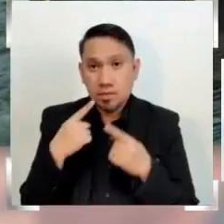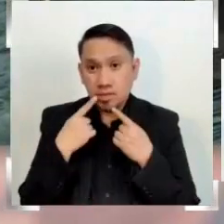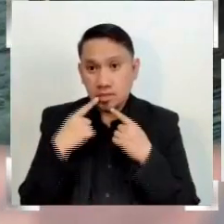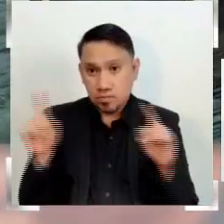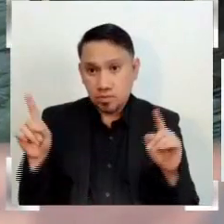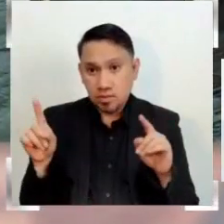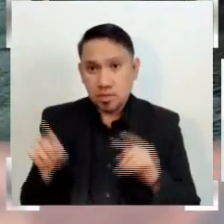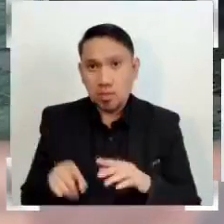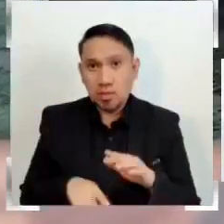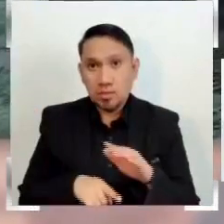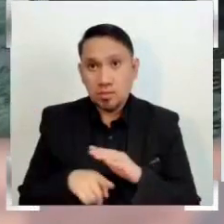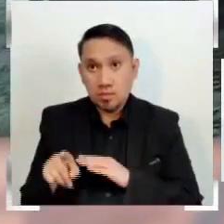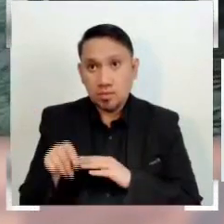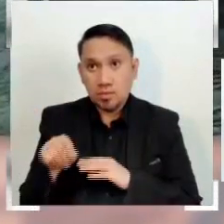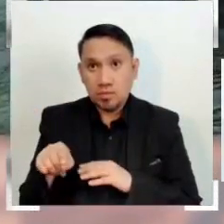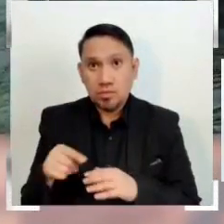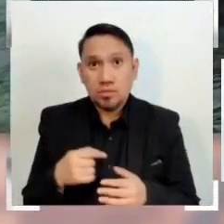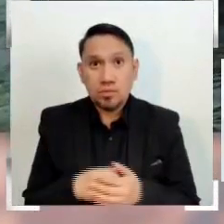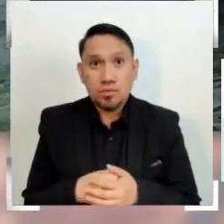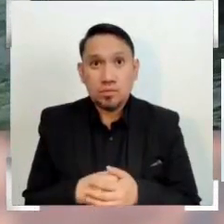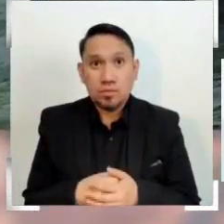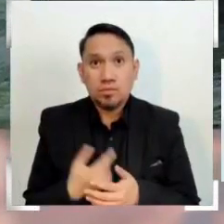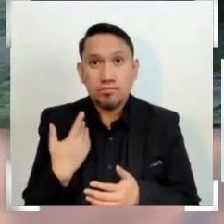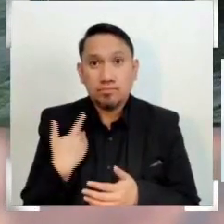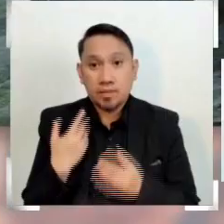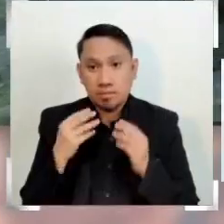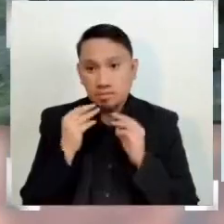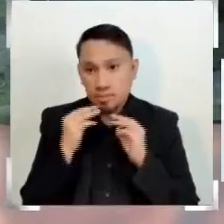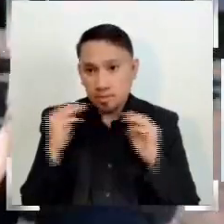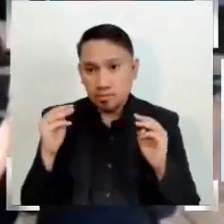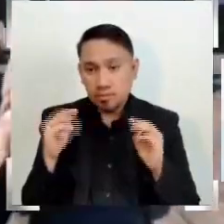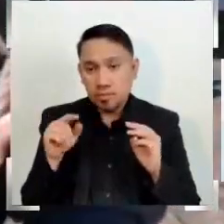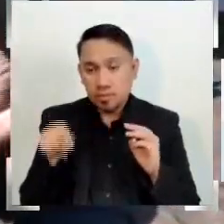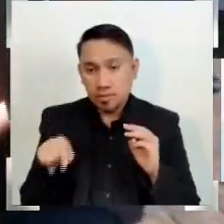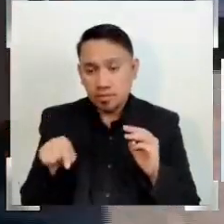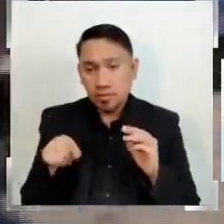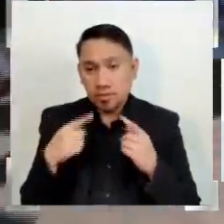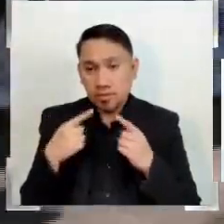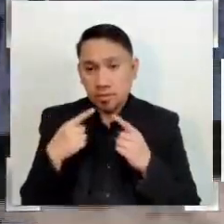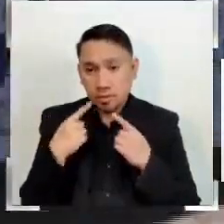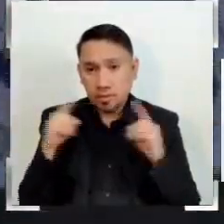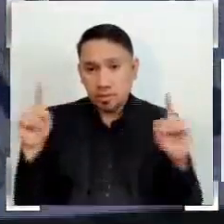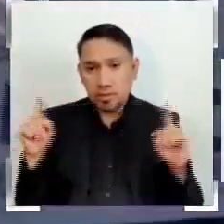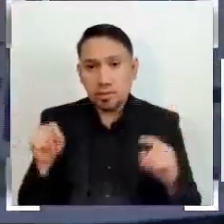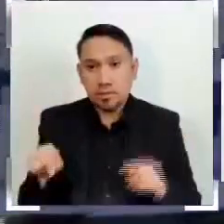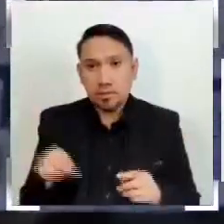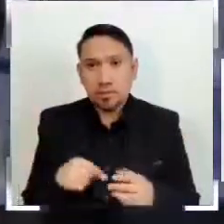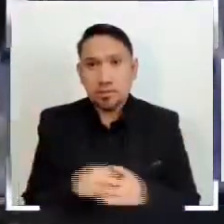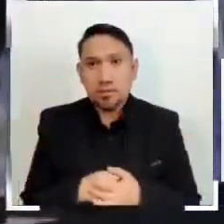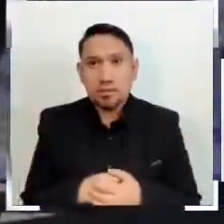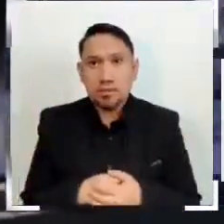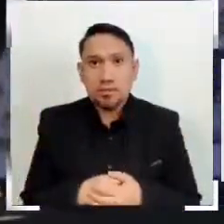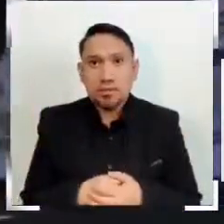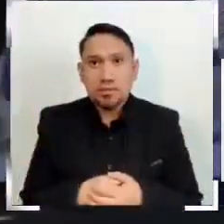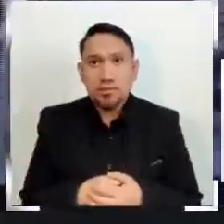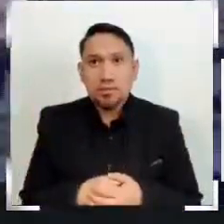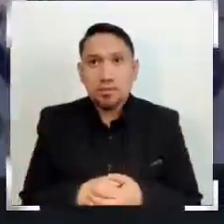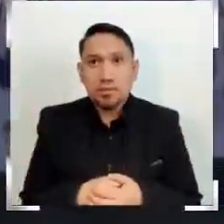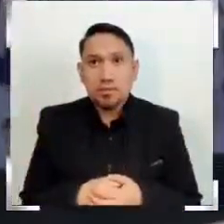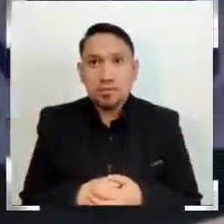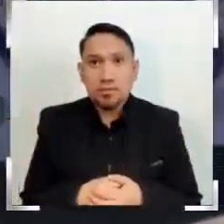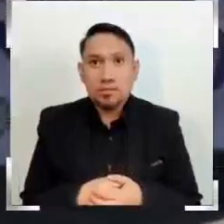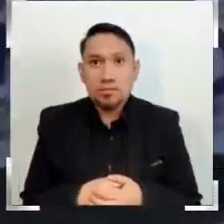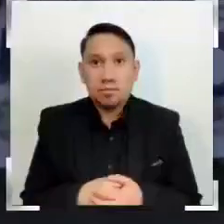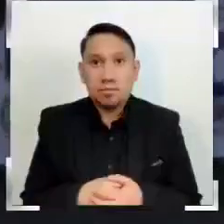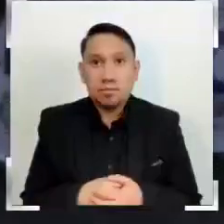sa grupong atin ito, mission accomplished pa rin ang biyaheng ito. West Philippine Sea! Atin ito! Para sa